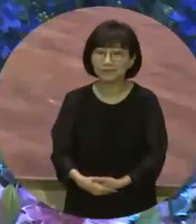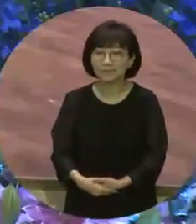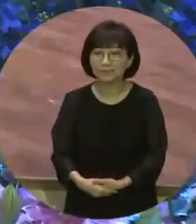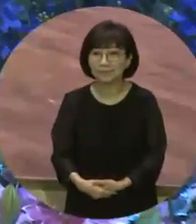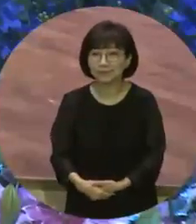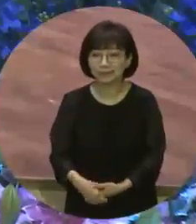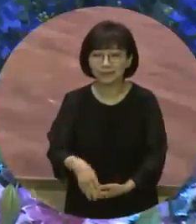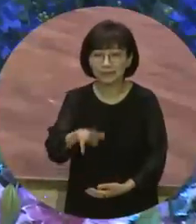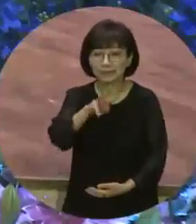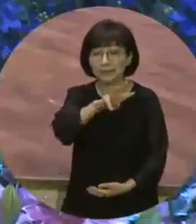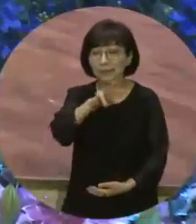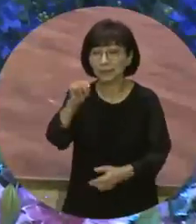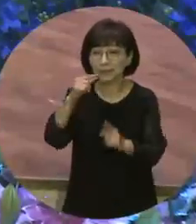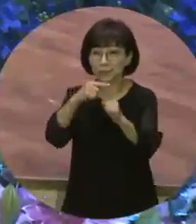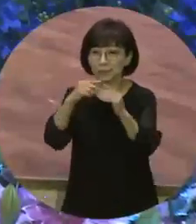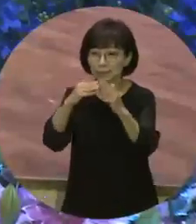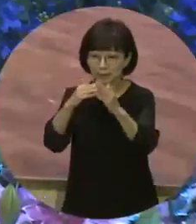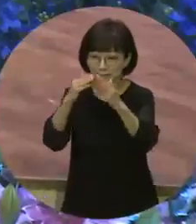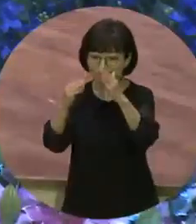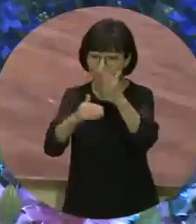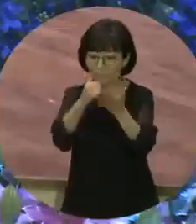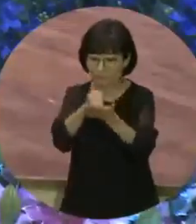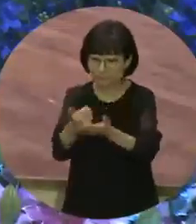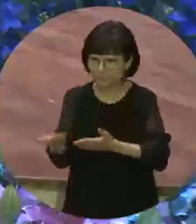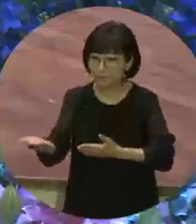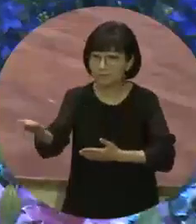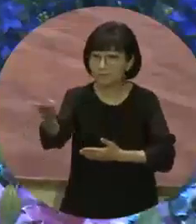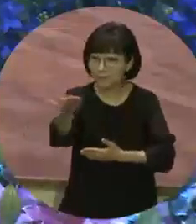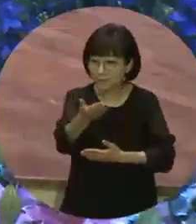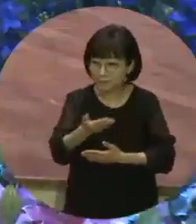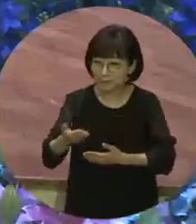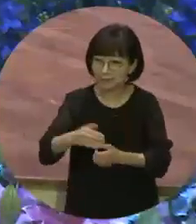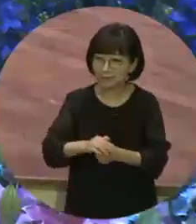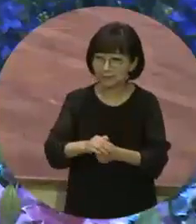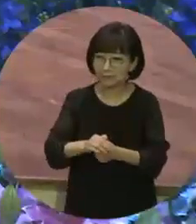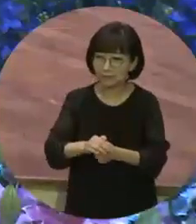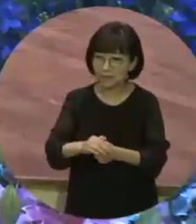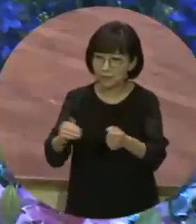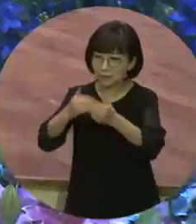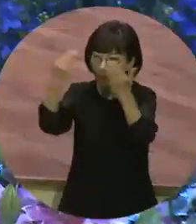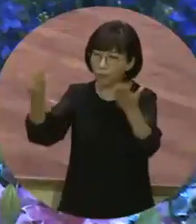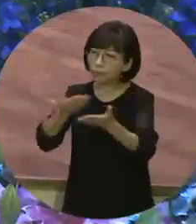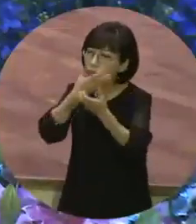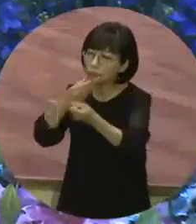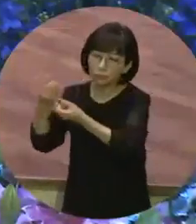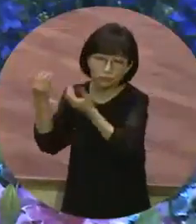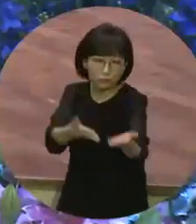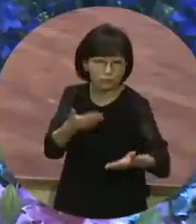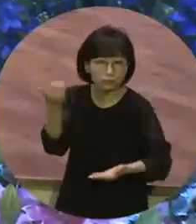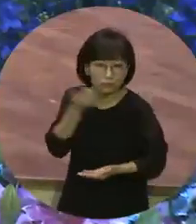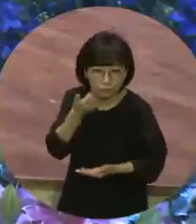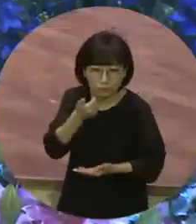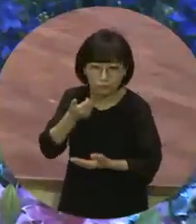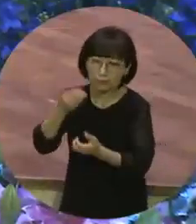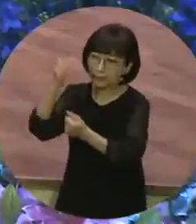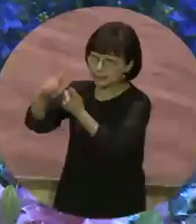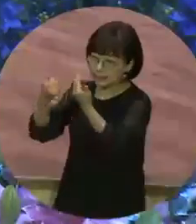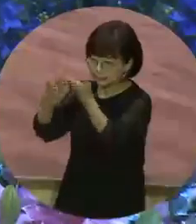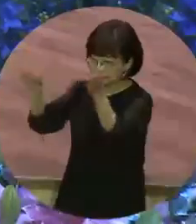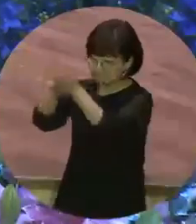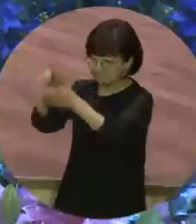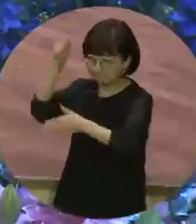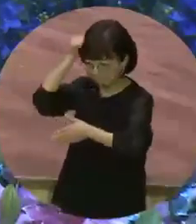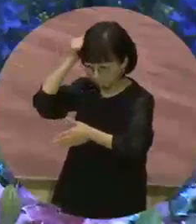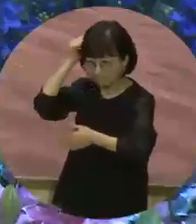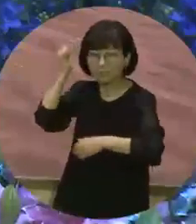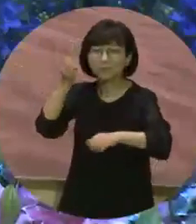성도들은요, 하나님이 모든 축복의 주체임을 분명히 붙잡으시기 바랍니다. 내 삶의